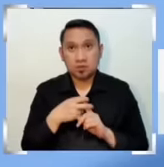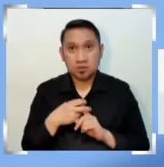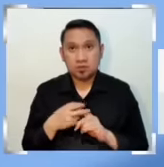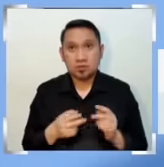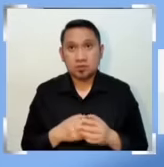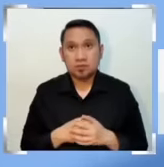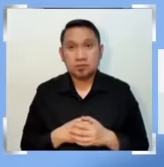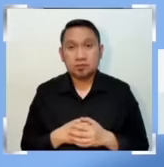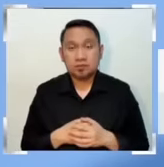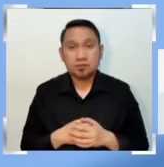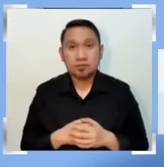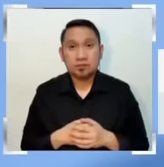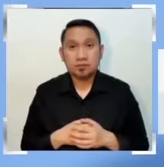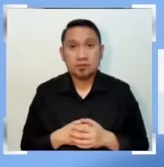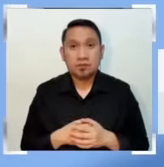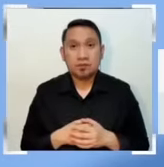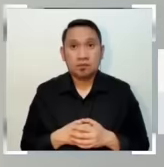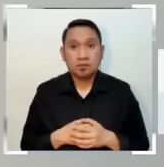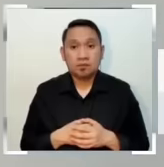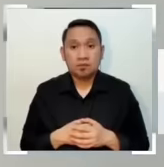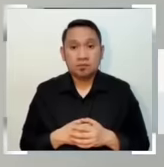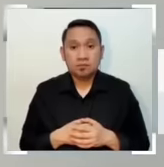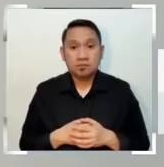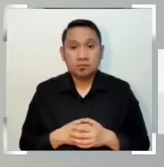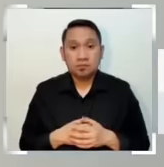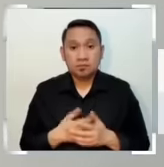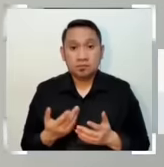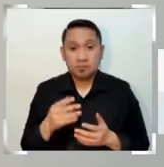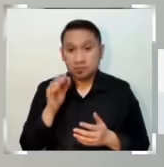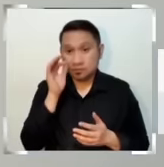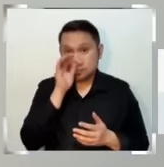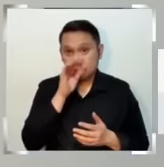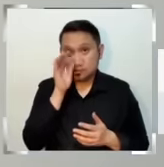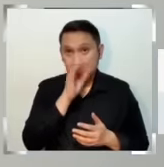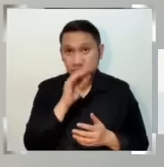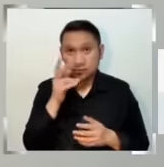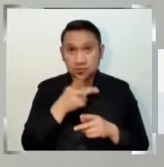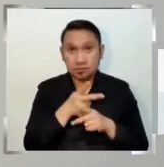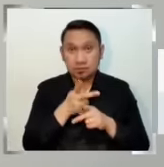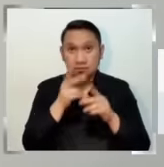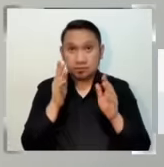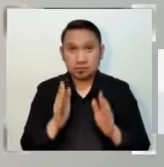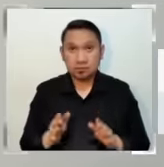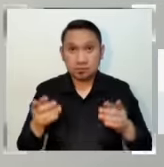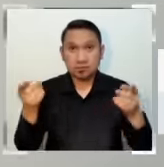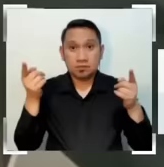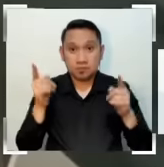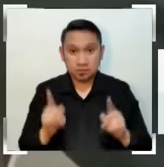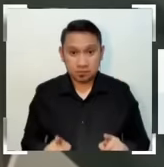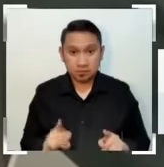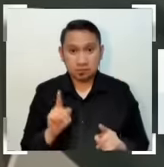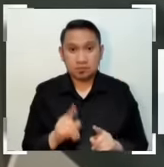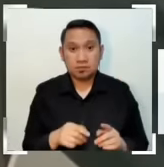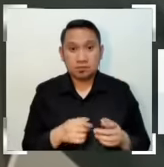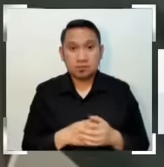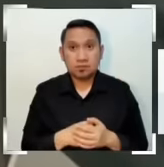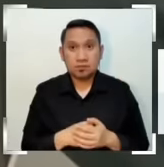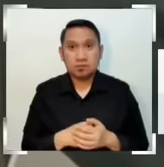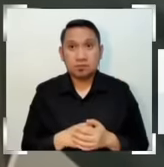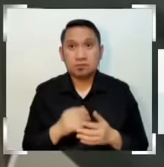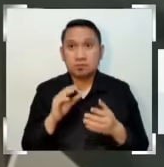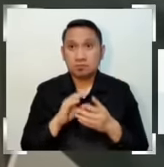Nasa kibbutz Biri ang Pinoy caregiver na si Joey Pagsulingan noong mangyari ang pag-atake. Kwento ni